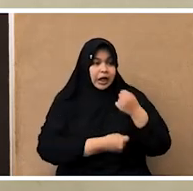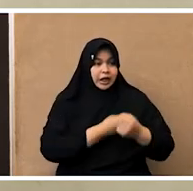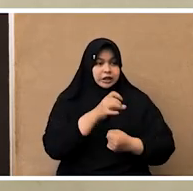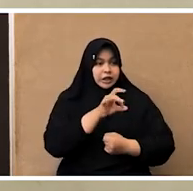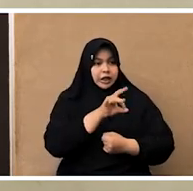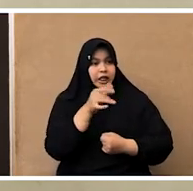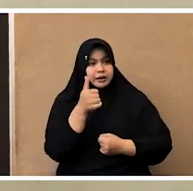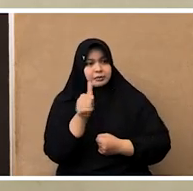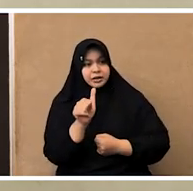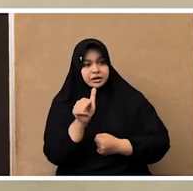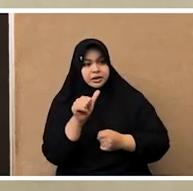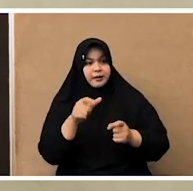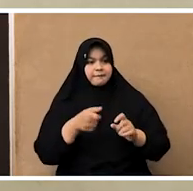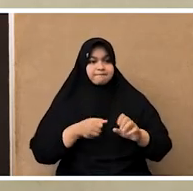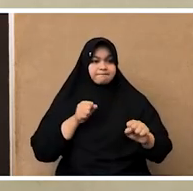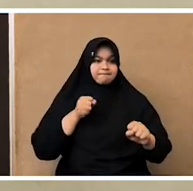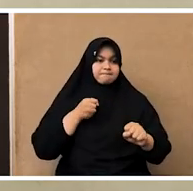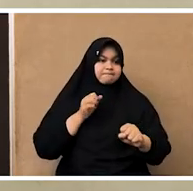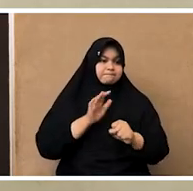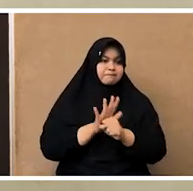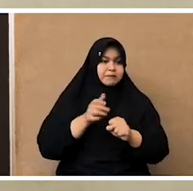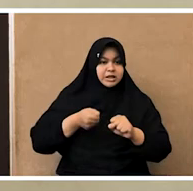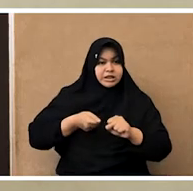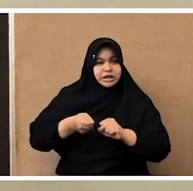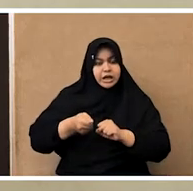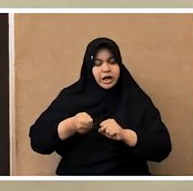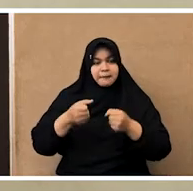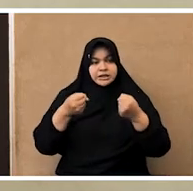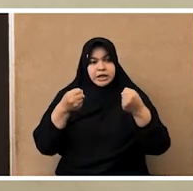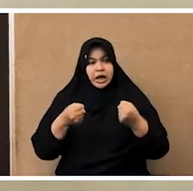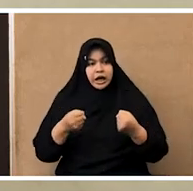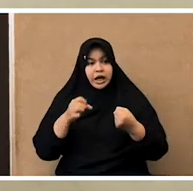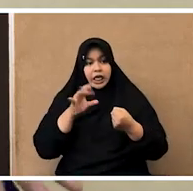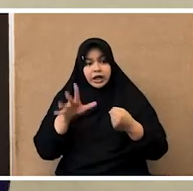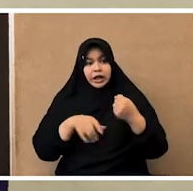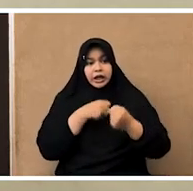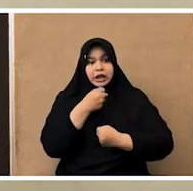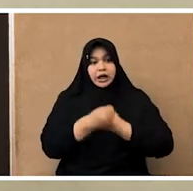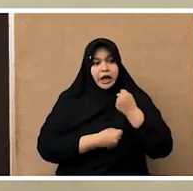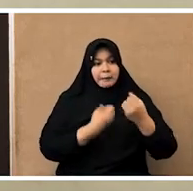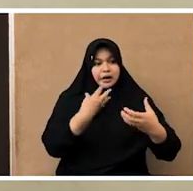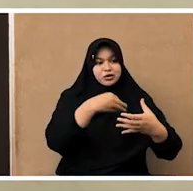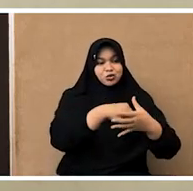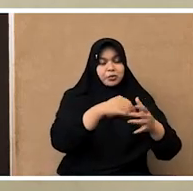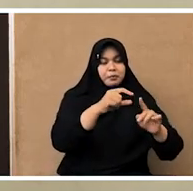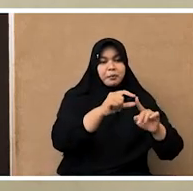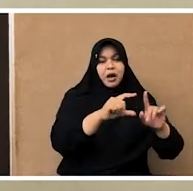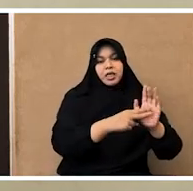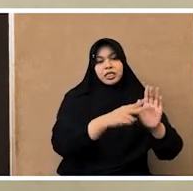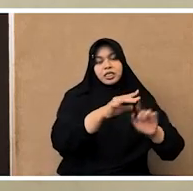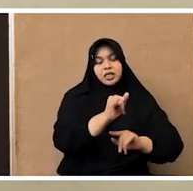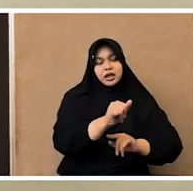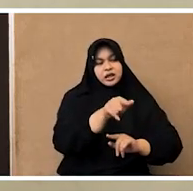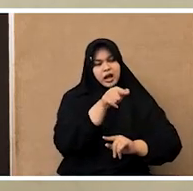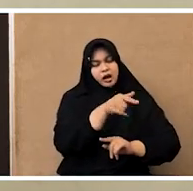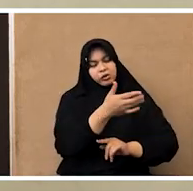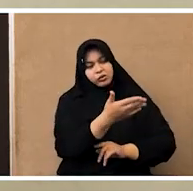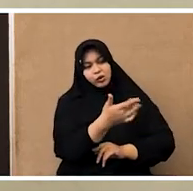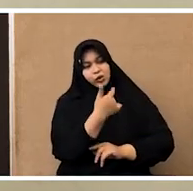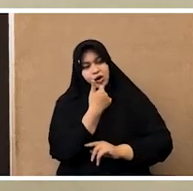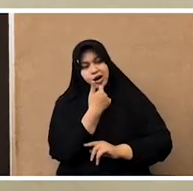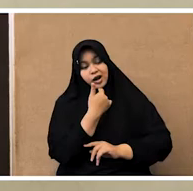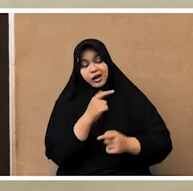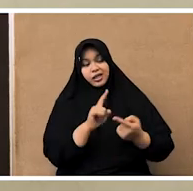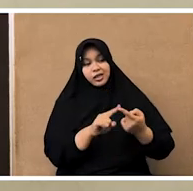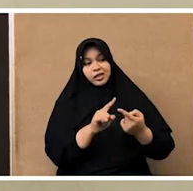bisa pidana mungkin penjara dan lain-lain tapi ini ada tindakan diserahkan ke panti dan lain-lain kalau barat Nah kira-kira kalau ada